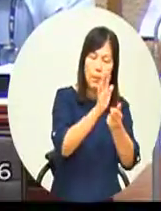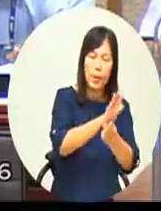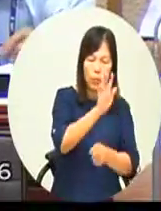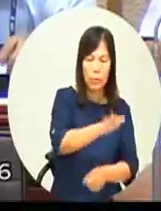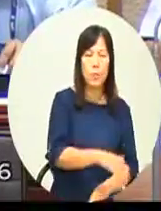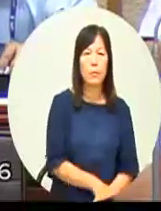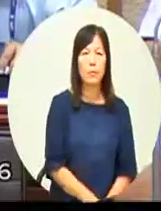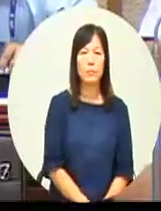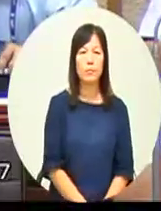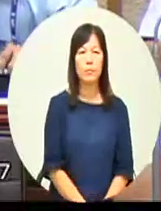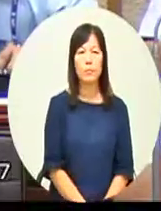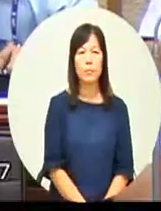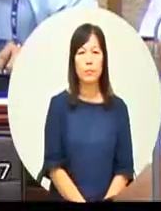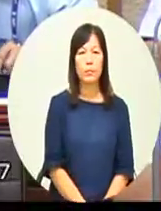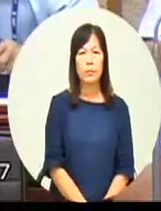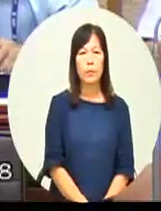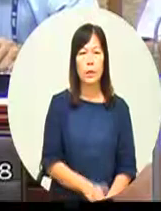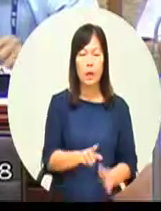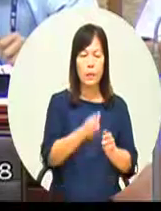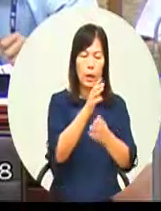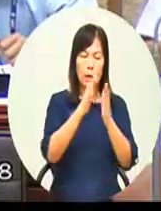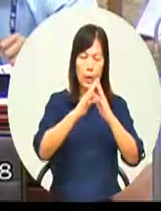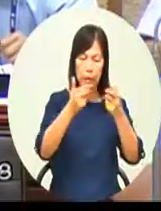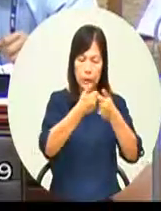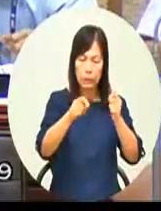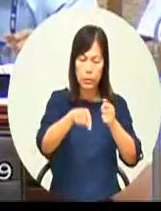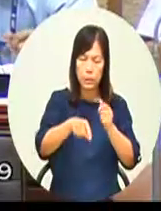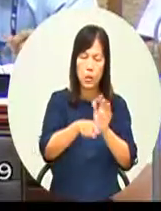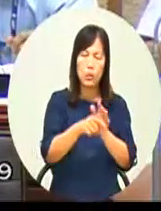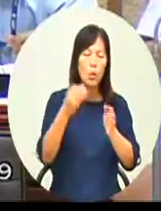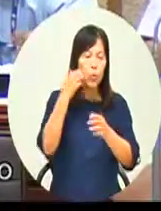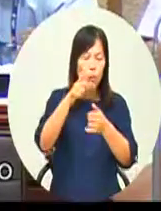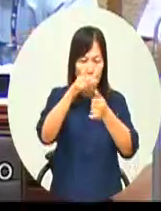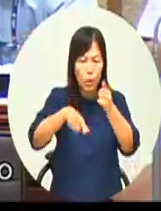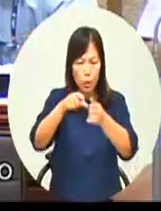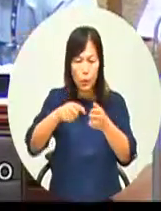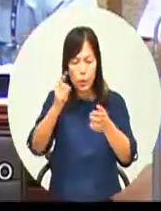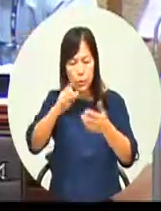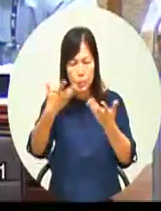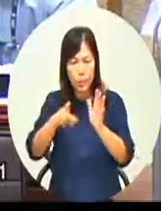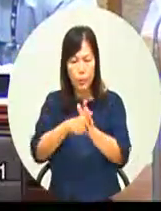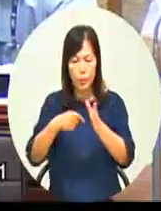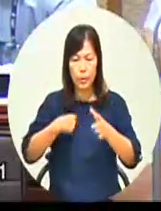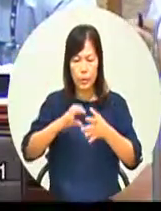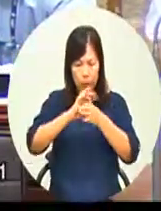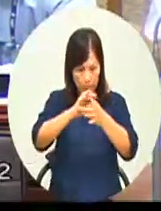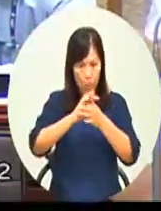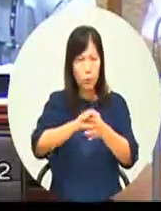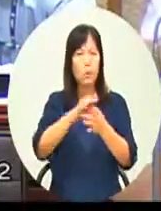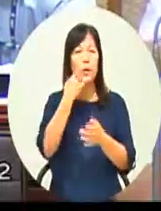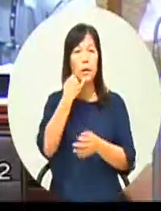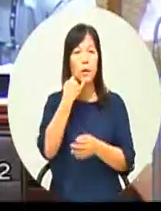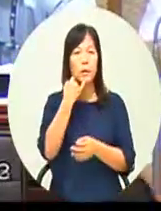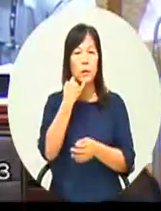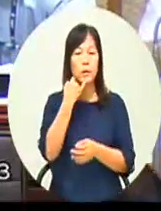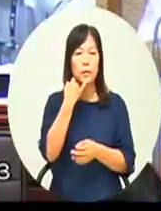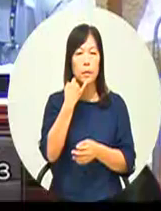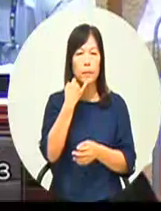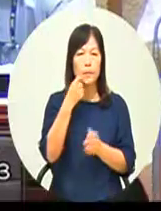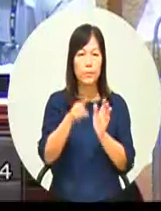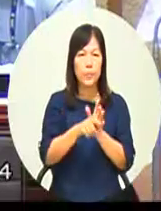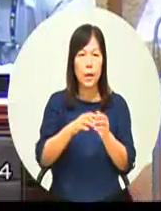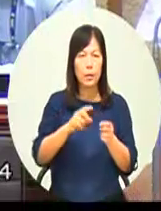分。那所以议员这一部分，如果说他们个别有哪些问题，其实可以直接再跟我们接洽，我们会。我们因为目